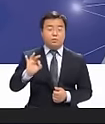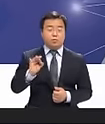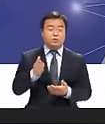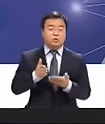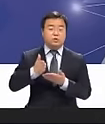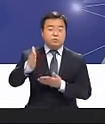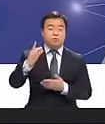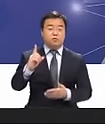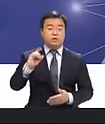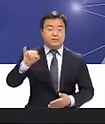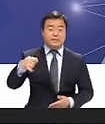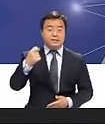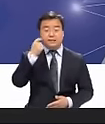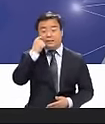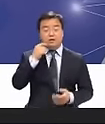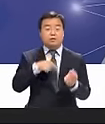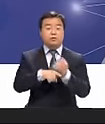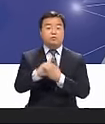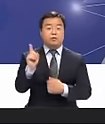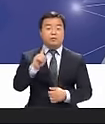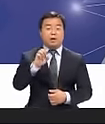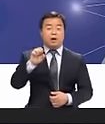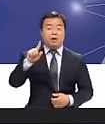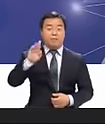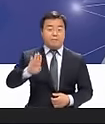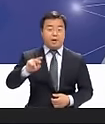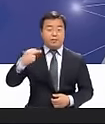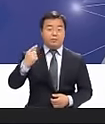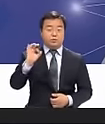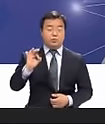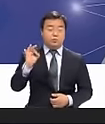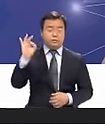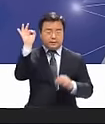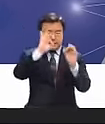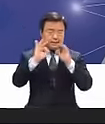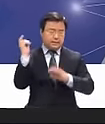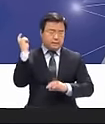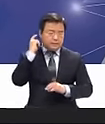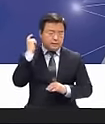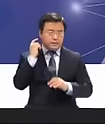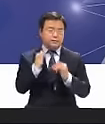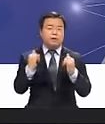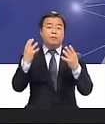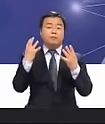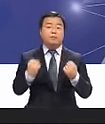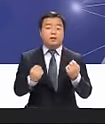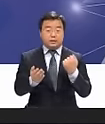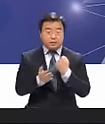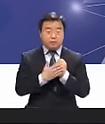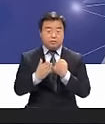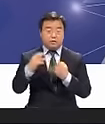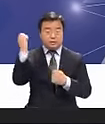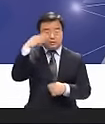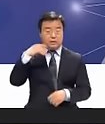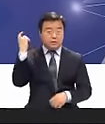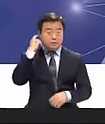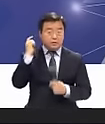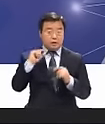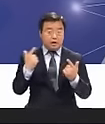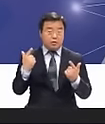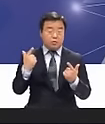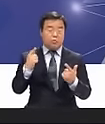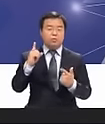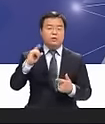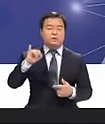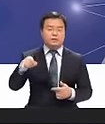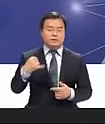있었던 이유는 팝송을 찾아서 듣는 사람들이 그만큼 많았기 때문에 팝송을 그냥 듣는 것도 아니고 DJ들이